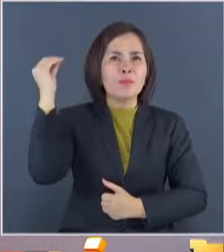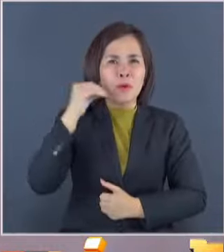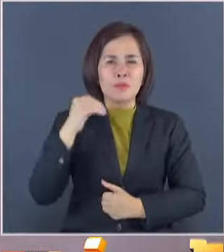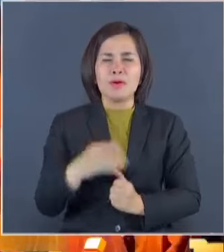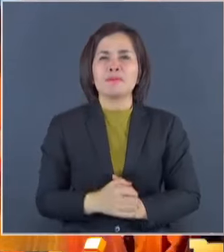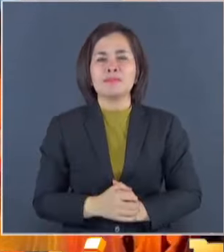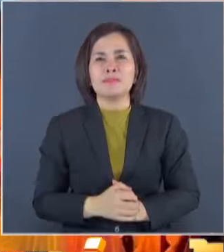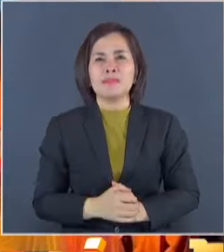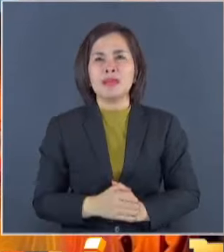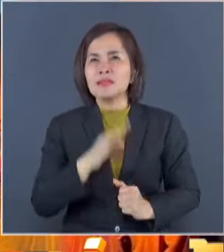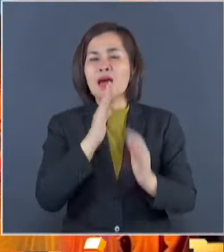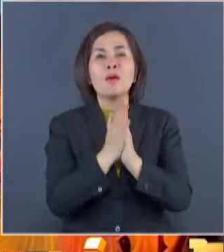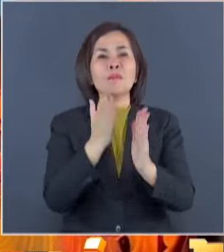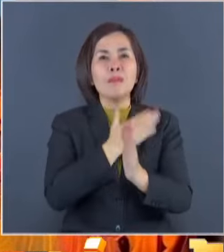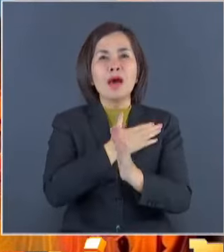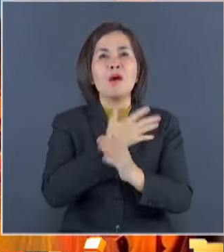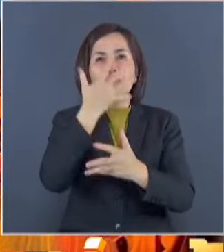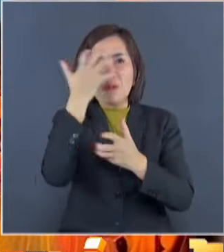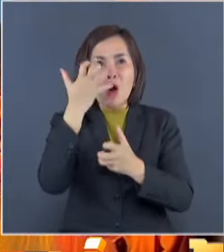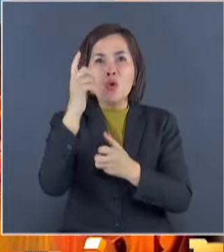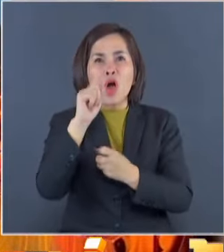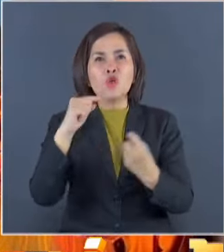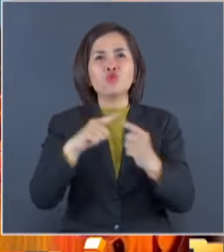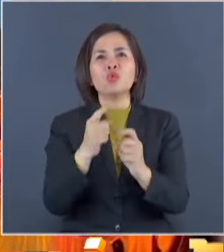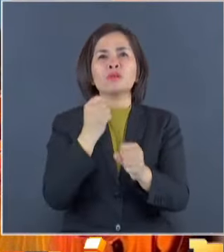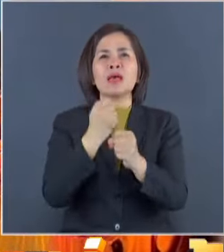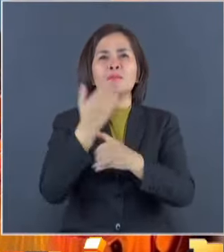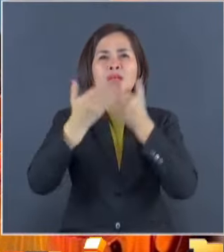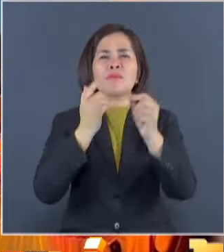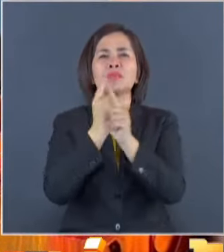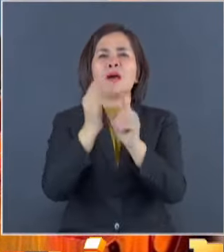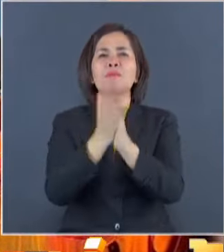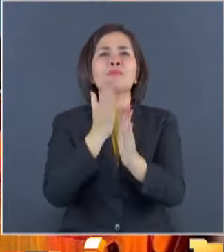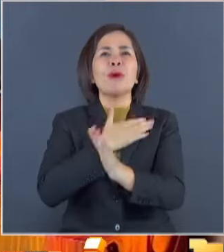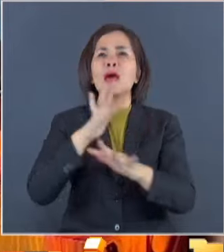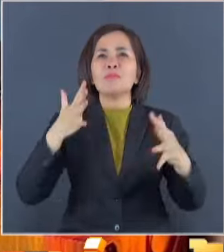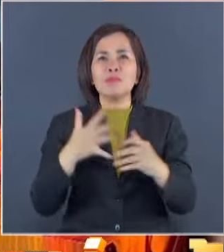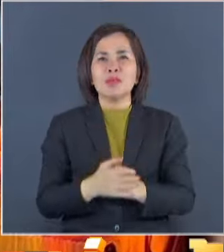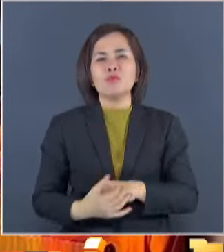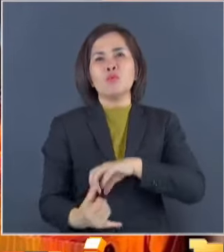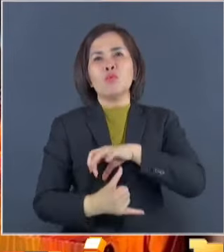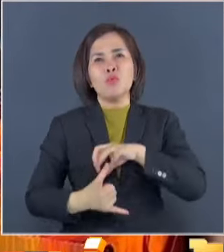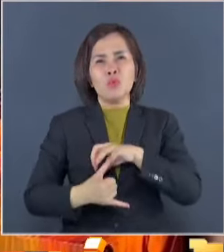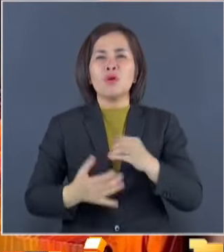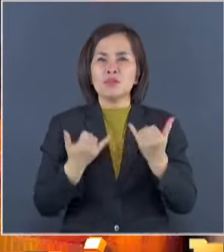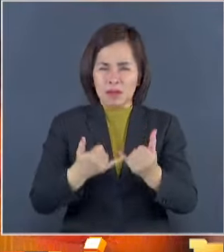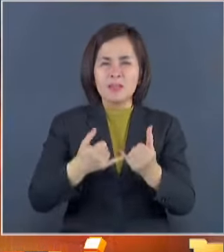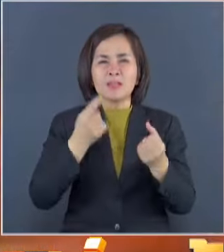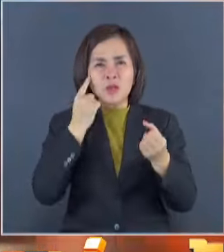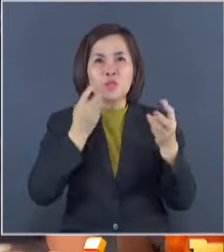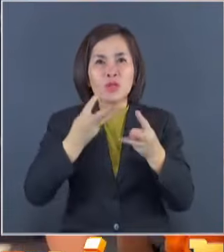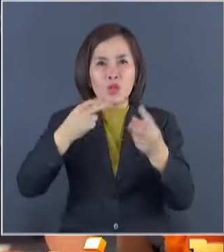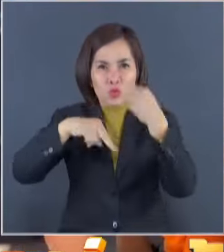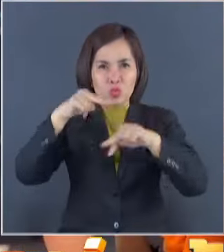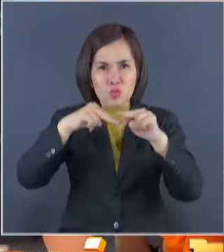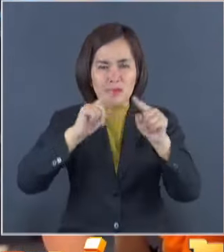รบางรูปถ้าเมามากๆเนี่ยไม่ไหวอ่ะไม่บิณฑบาตลุกไม่ไหวก็ไม่ออกมาค่ะเจ้าหน้าที่ก็เลยนำผลตรวจ